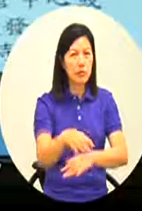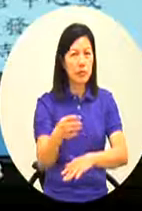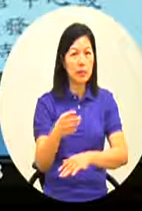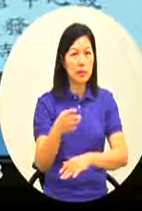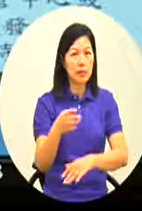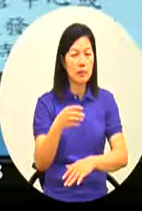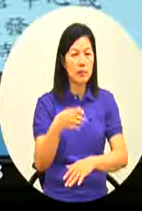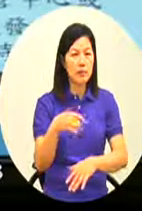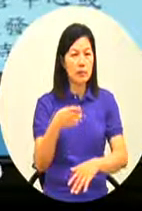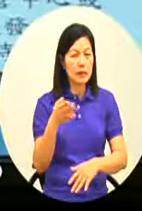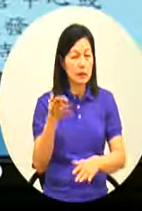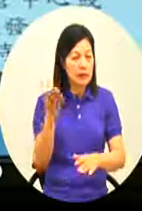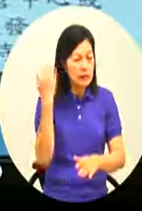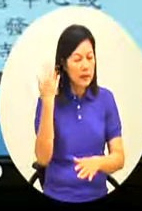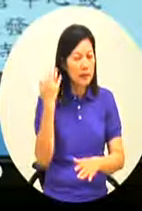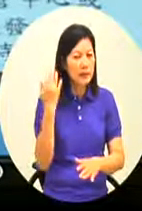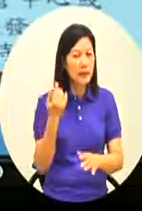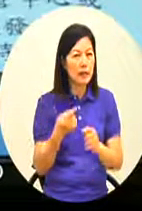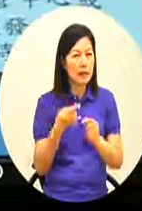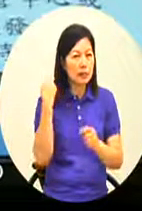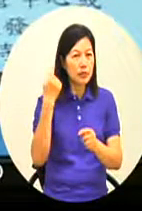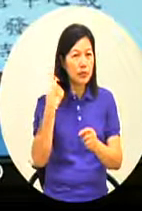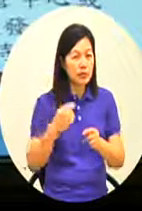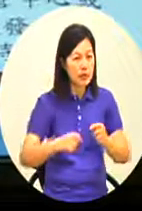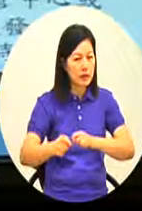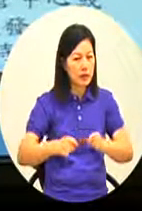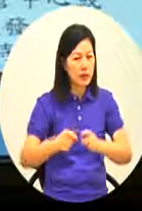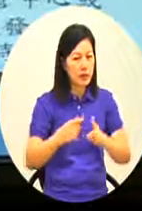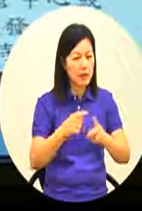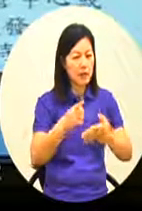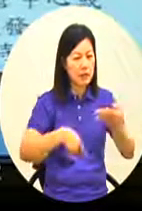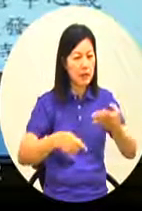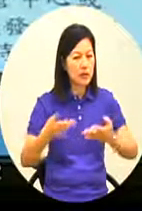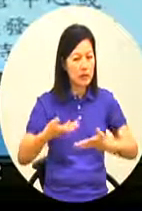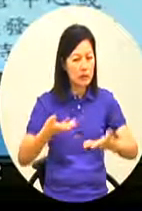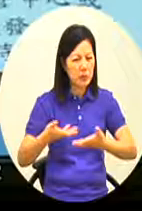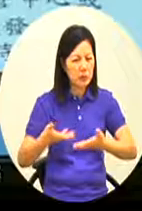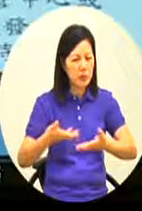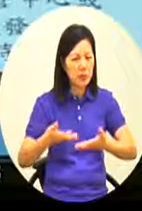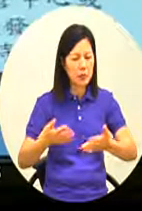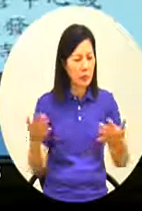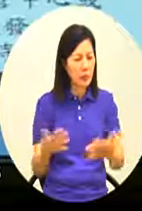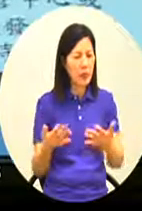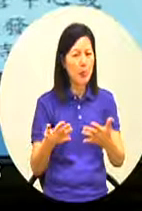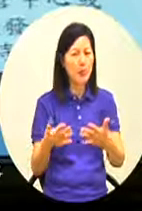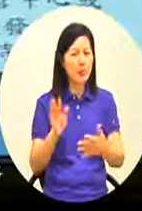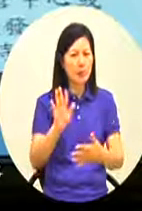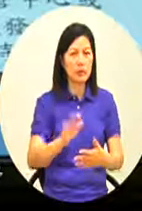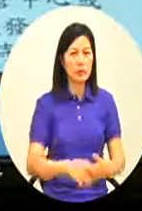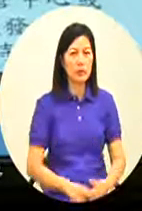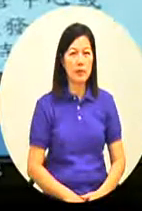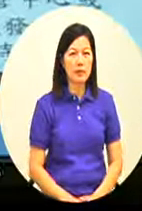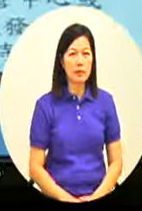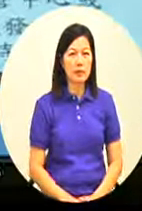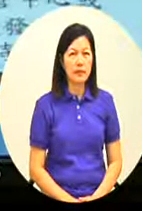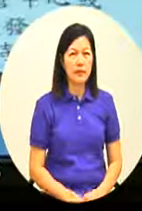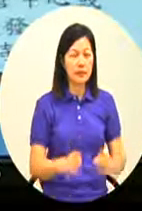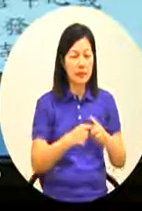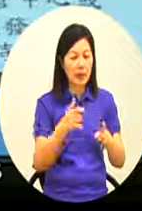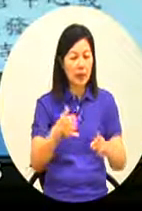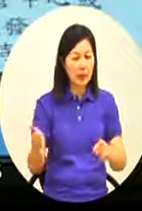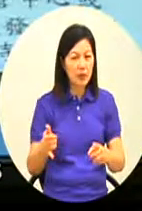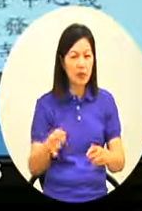前一年的计划里面发生了一大堆的人事的问题，然后呢，人员等于上一批